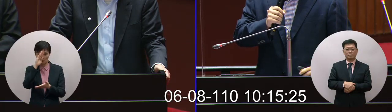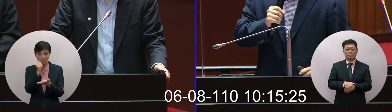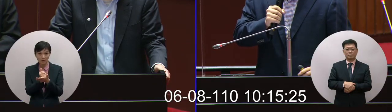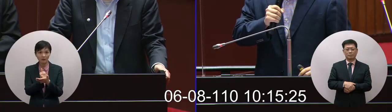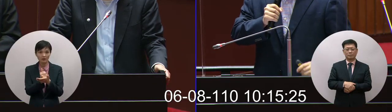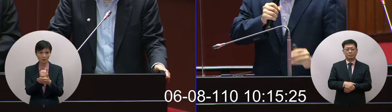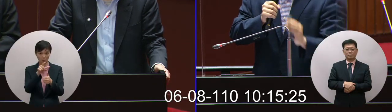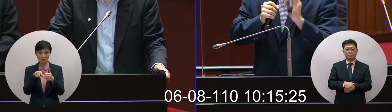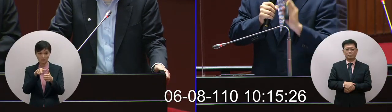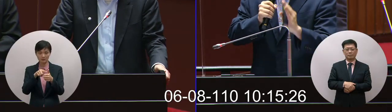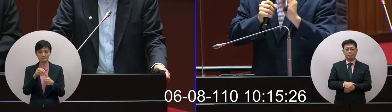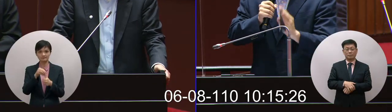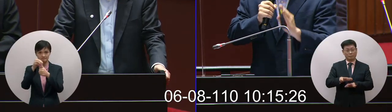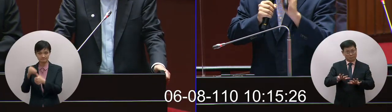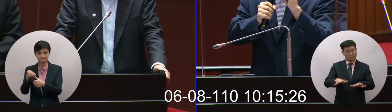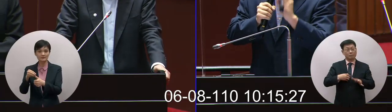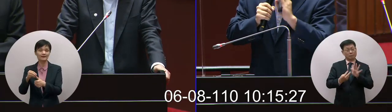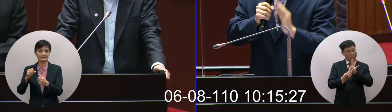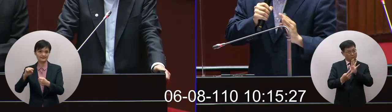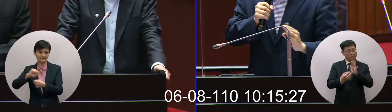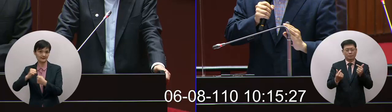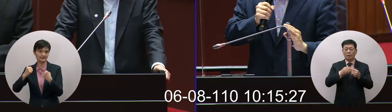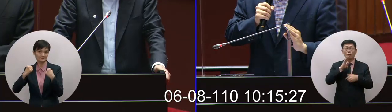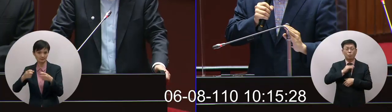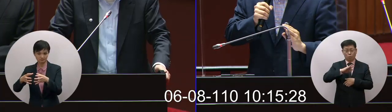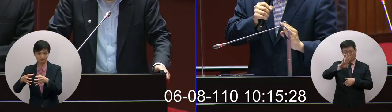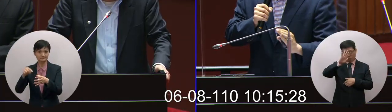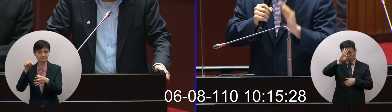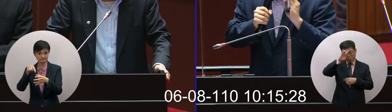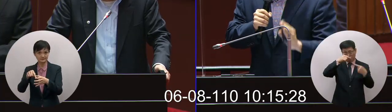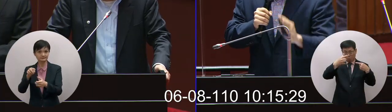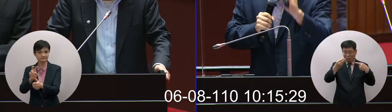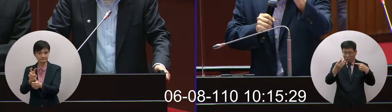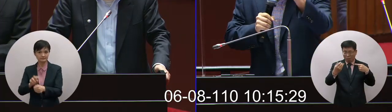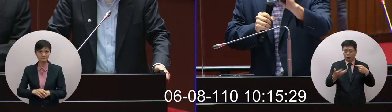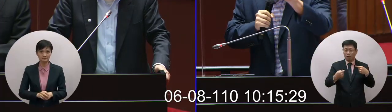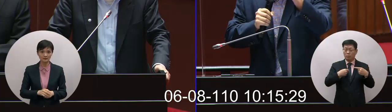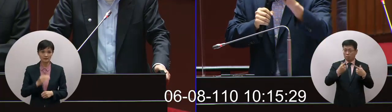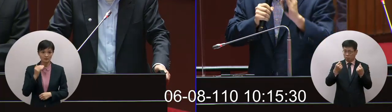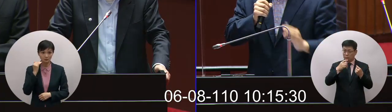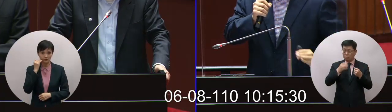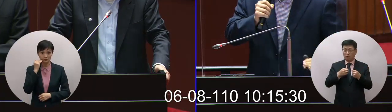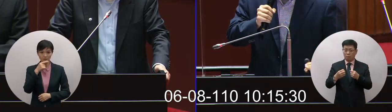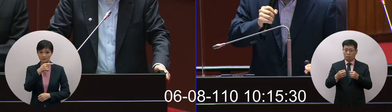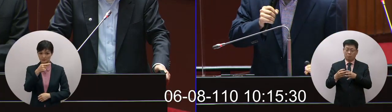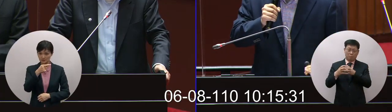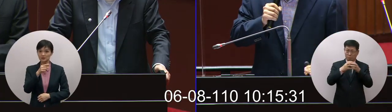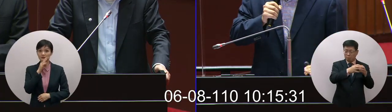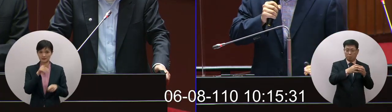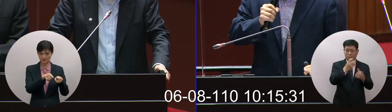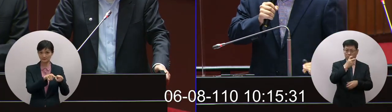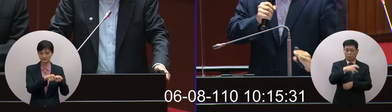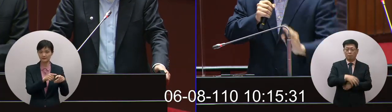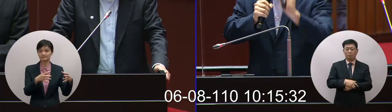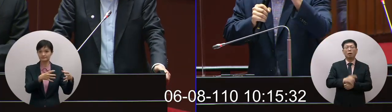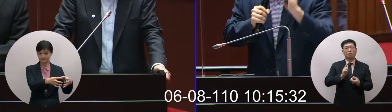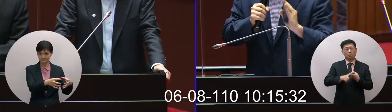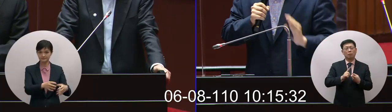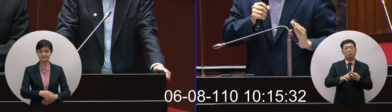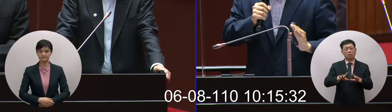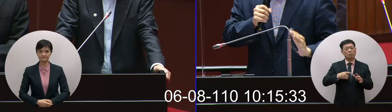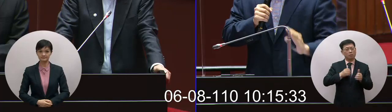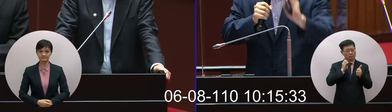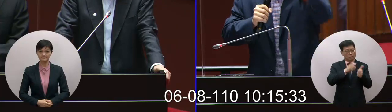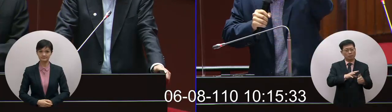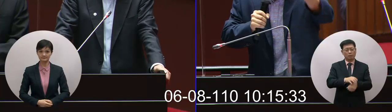们送到加强版的。 那我现在是讲说阴性的啊，哈， 阴性 那么只要 一 个宿舍降载嘛， 集中检疫所。 对，那我要